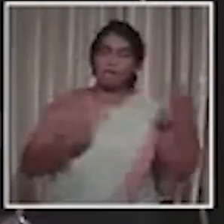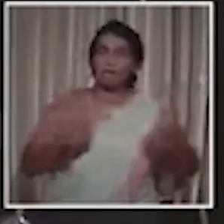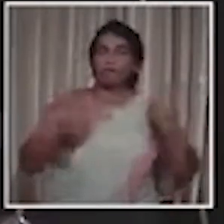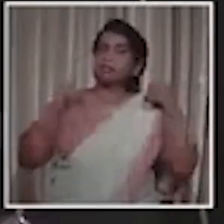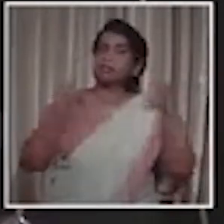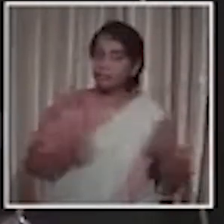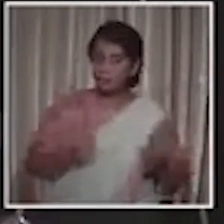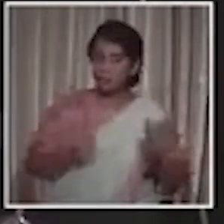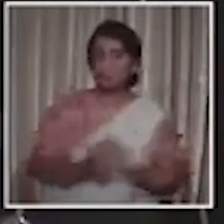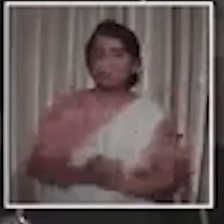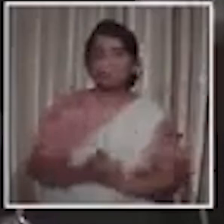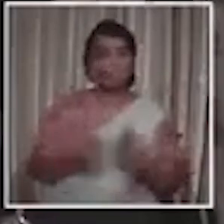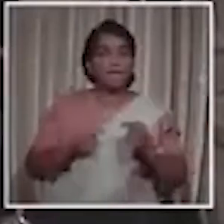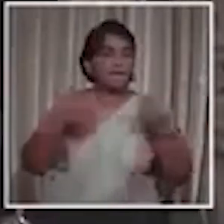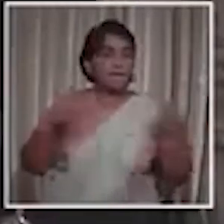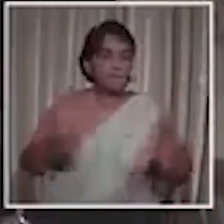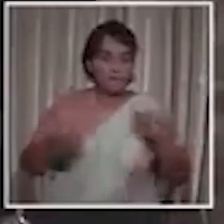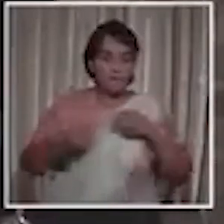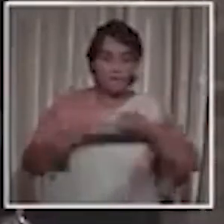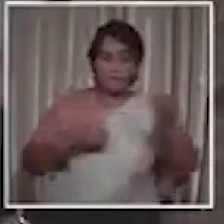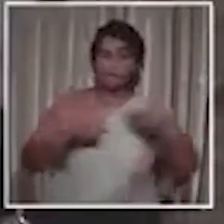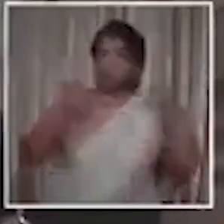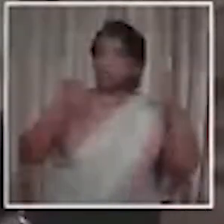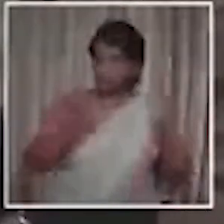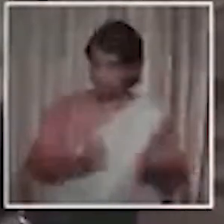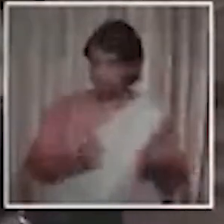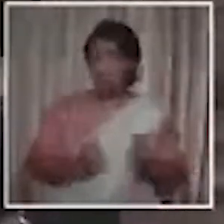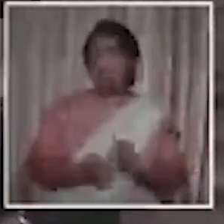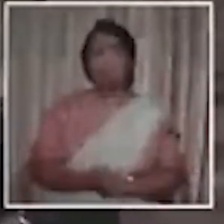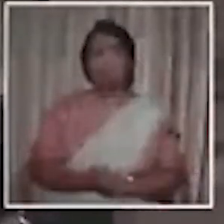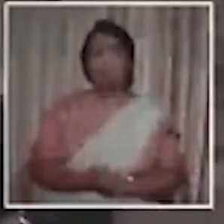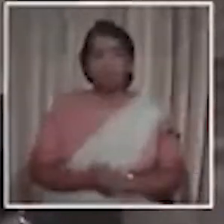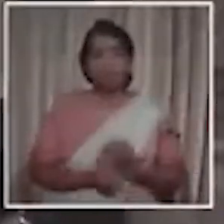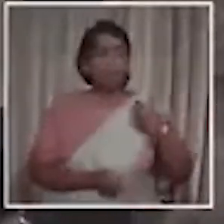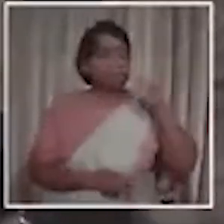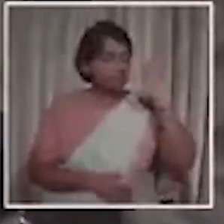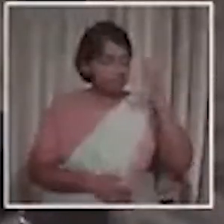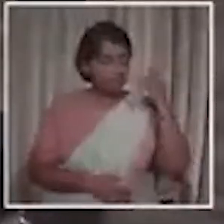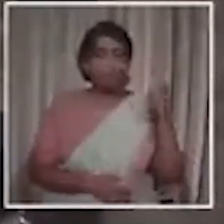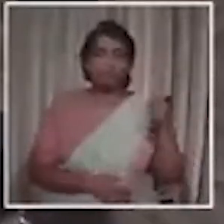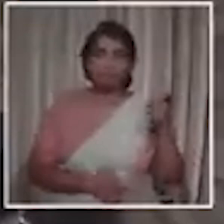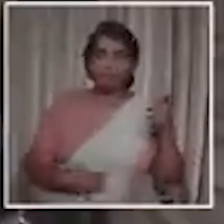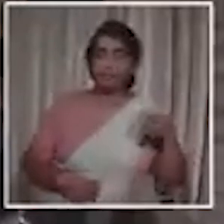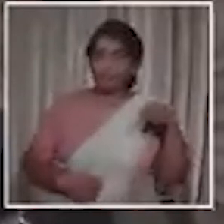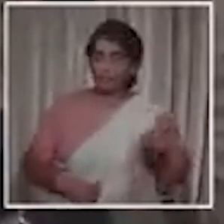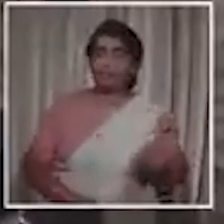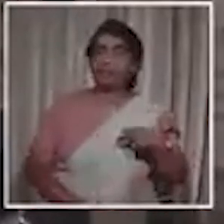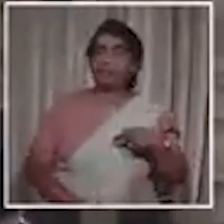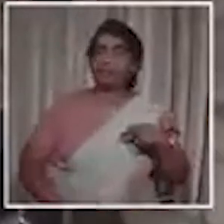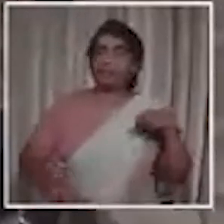වුණා. ඒ විපක්ෂය ඇවිල්ලා වාඩි වුණේ විශේෂයෙන්ම අද රටේ